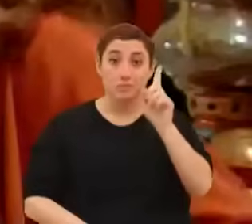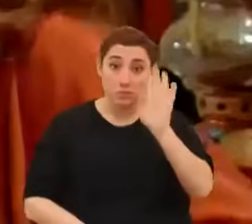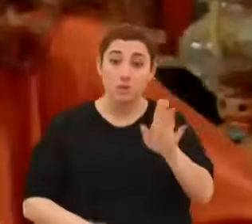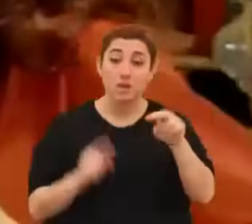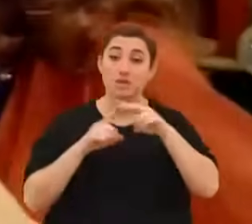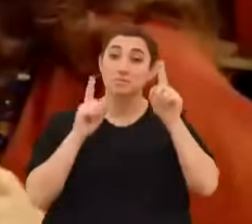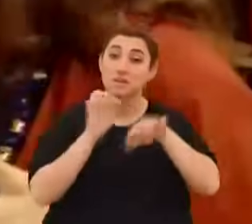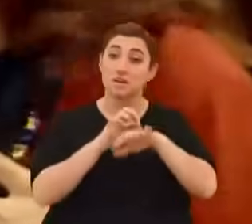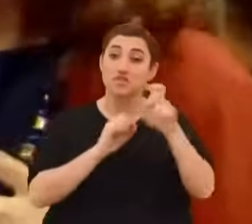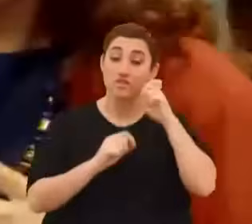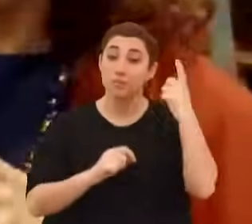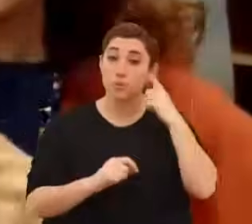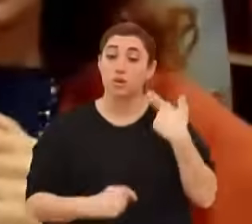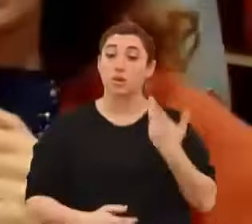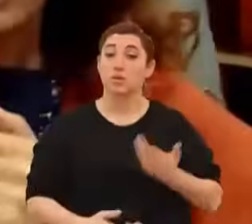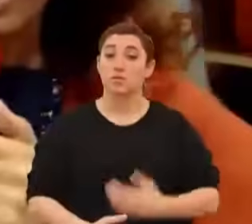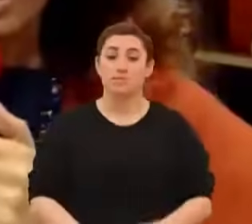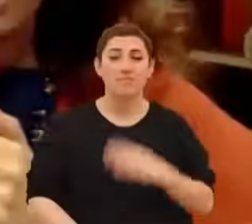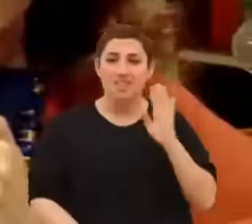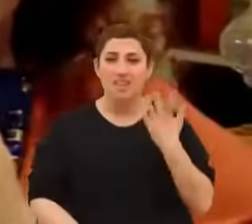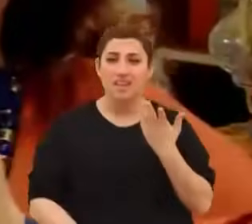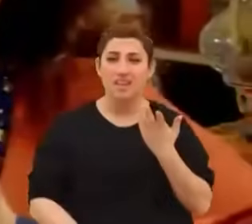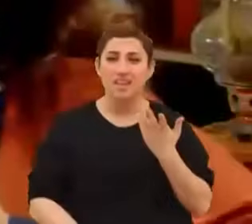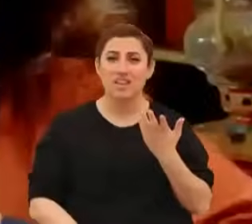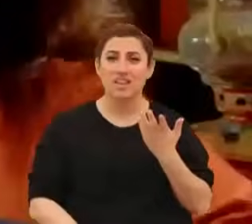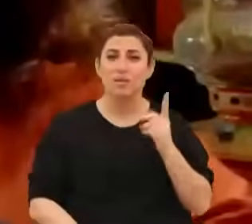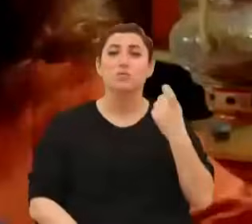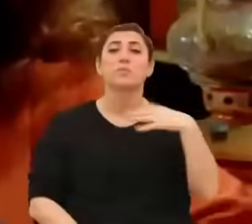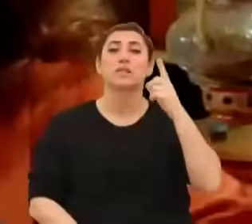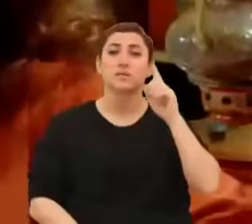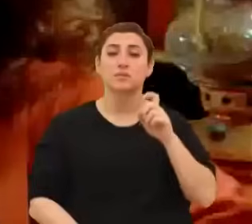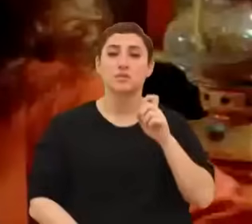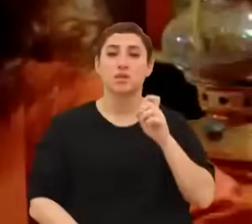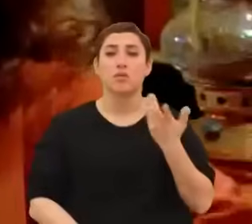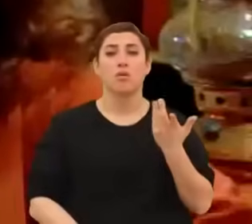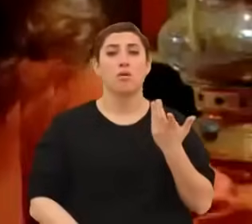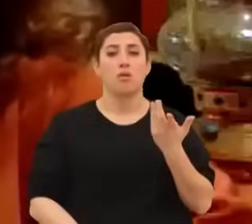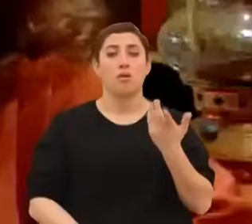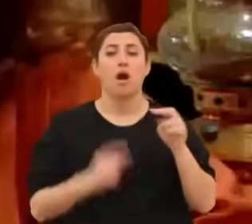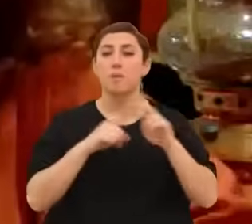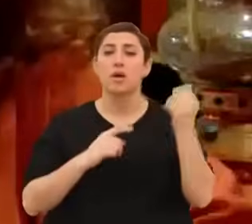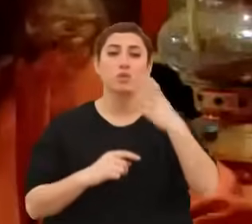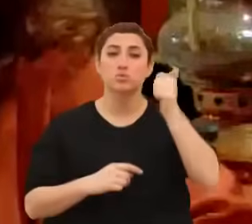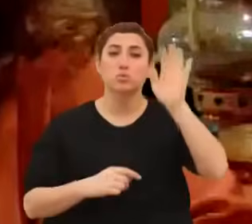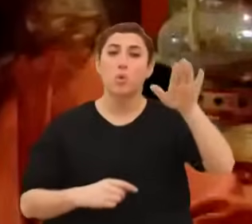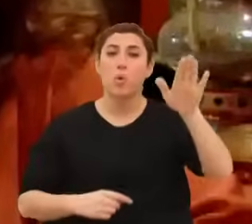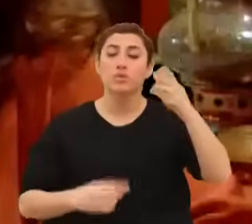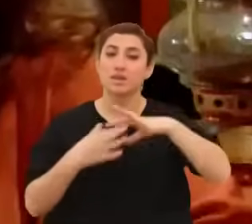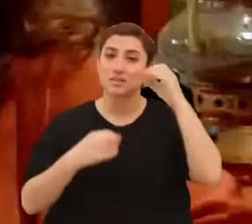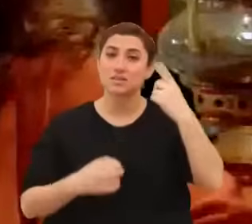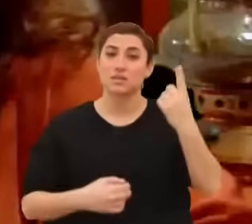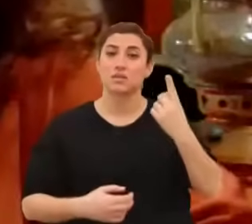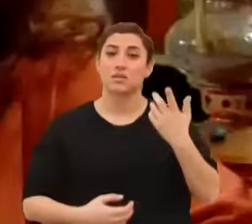dakika Nazlı, bir dakika cevabını duyayım aa. Ne? Bulamadınız mı? Aa Ahmet, kaç gündür oradasınız ya,